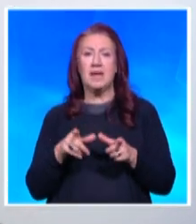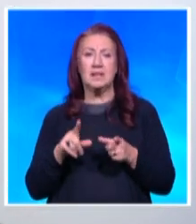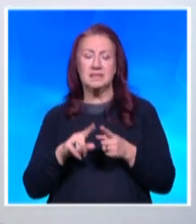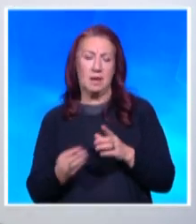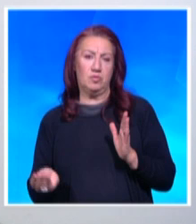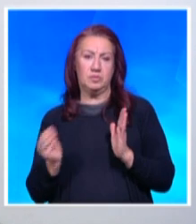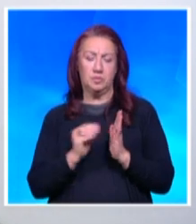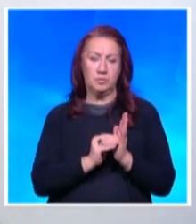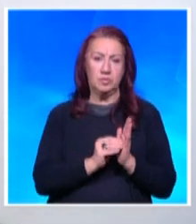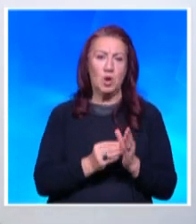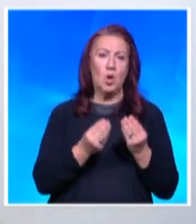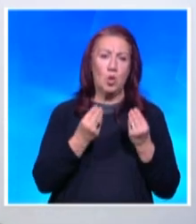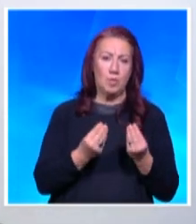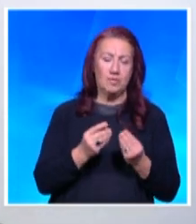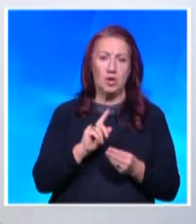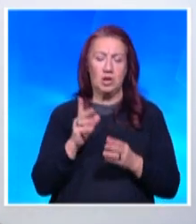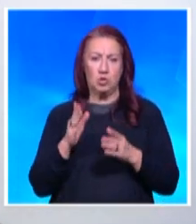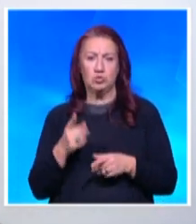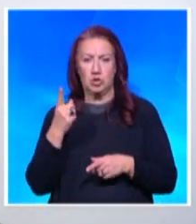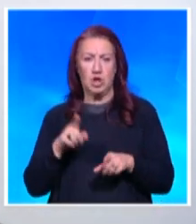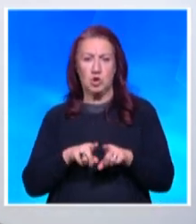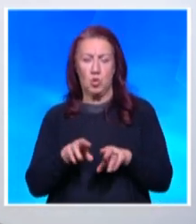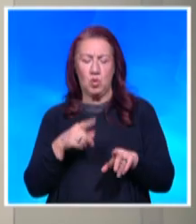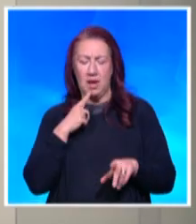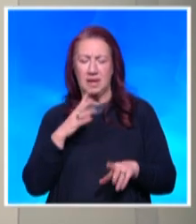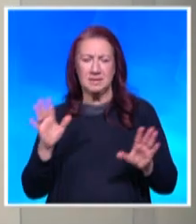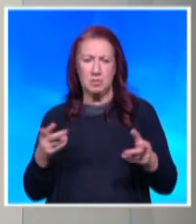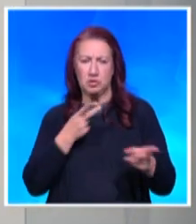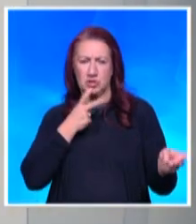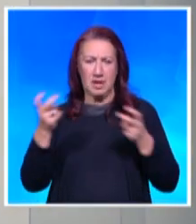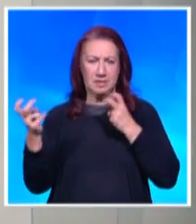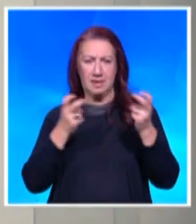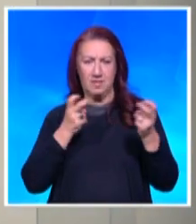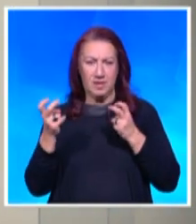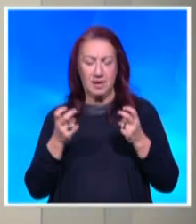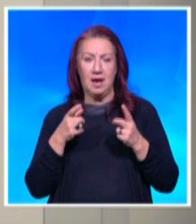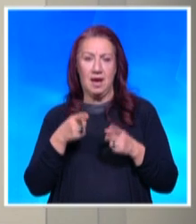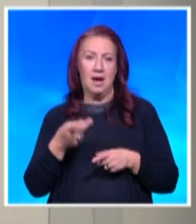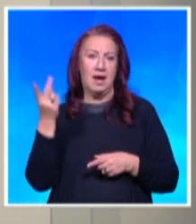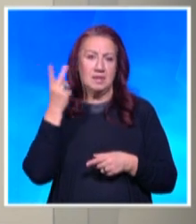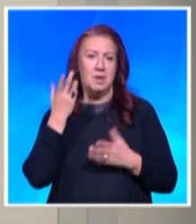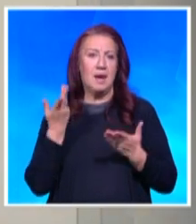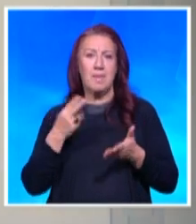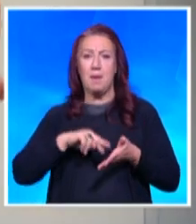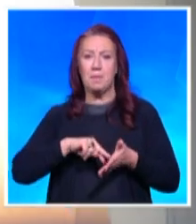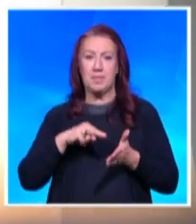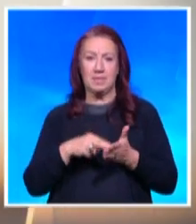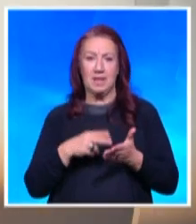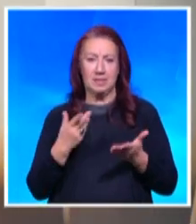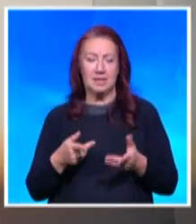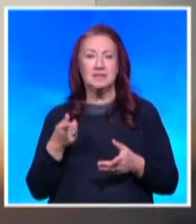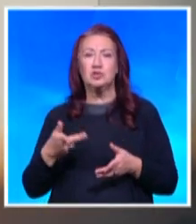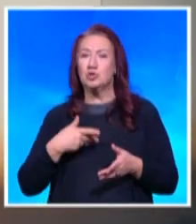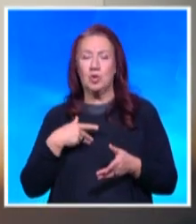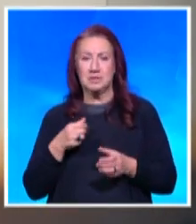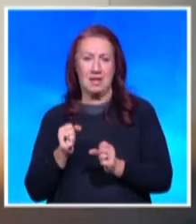един от колегите си изпусна нервите, започна да крещи, но това крещене стана ясно какъв е плана и защо те държат Михаил Касабов да не